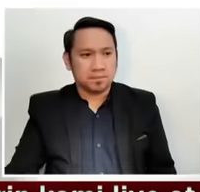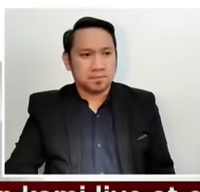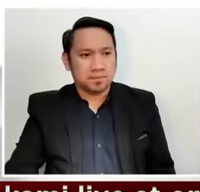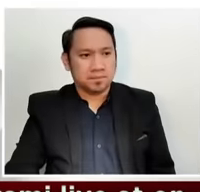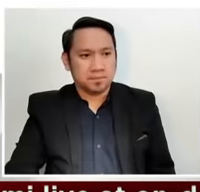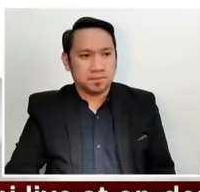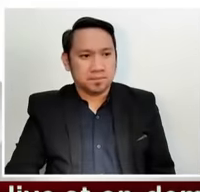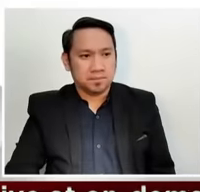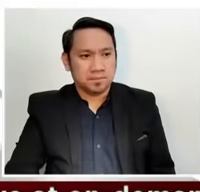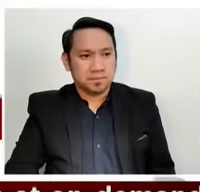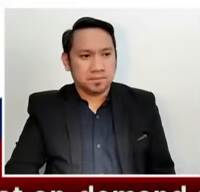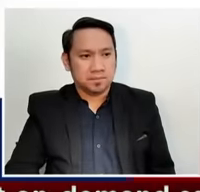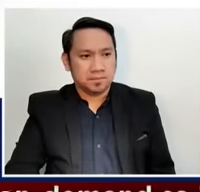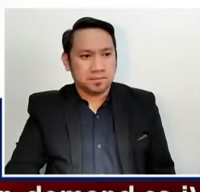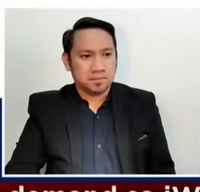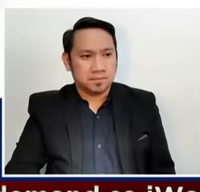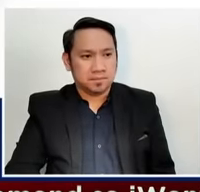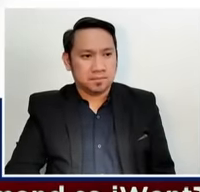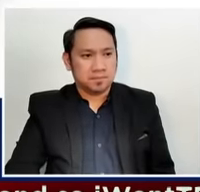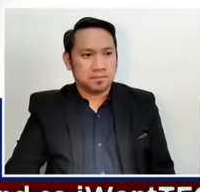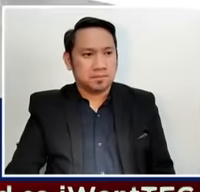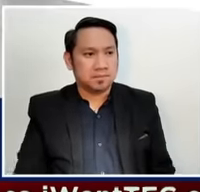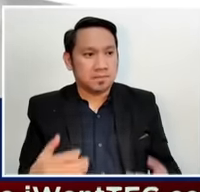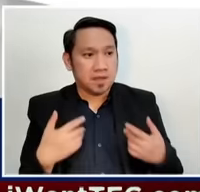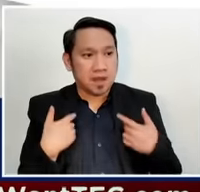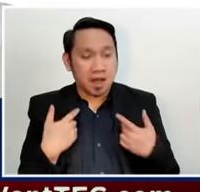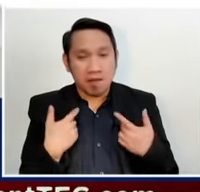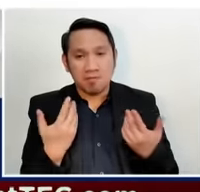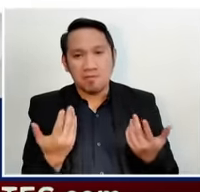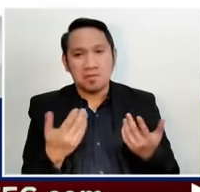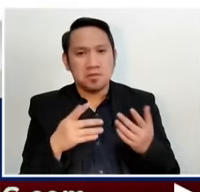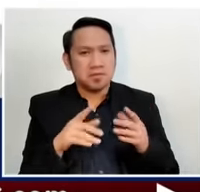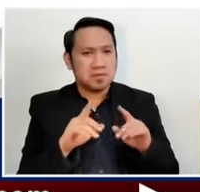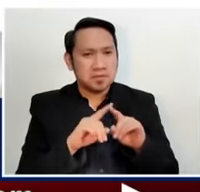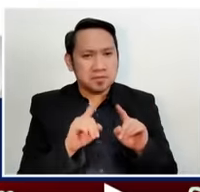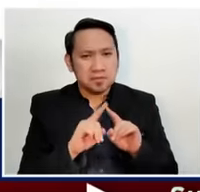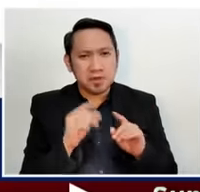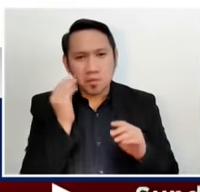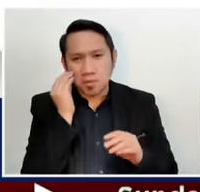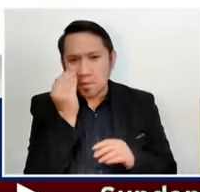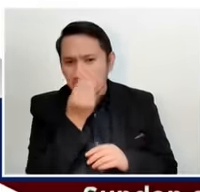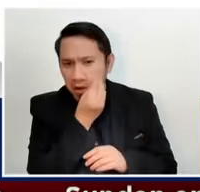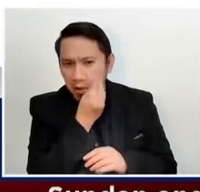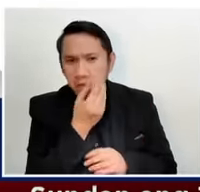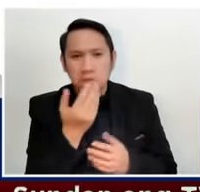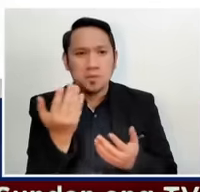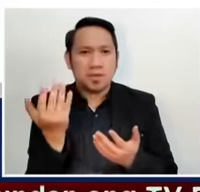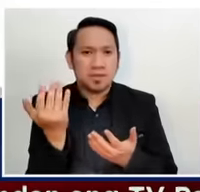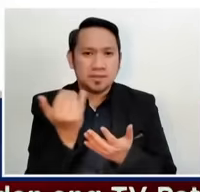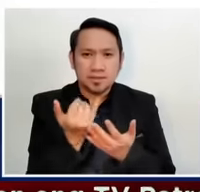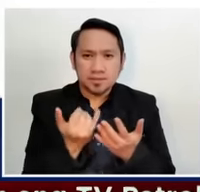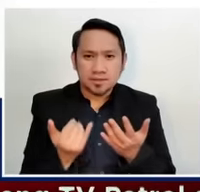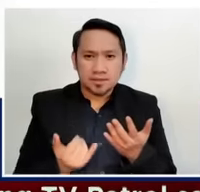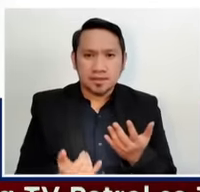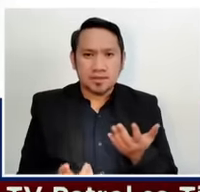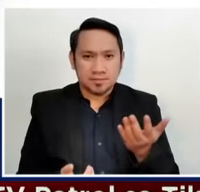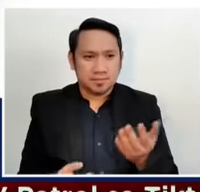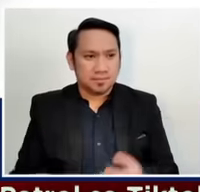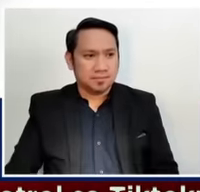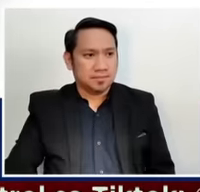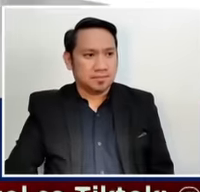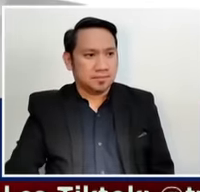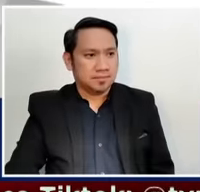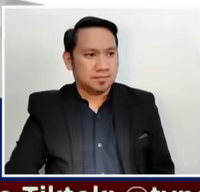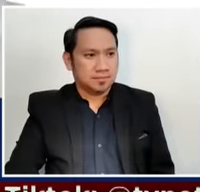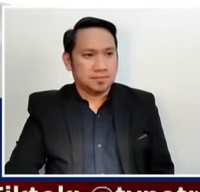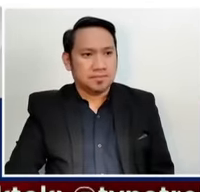Puno ng bulaklak, ilaw at iba't ibang palamuti ang mga karosang ito ng pamilya Tengko sa Baliwag, Bulacan. Lula